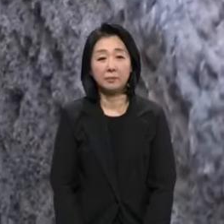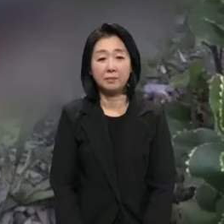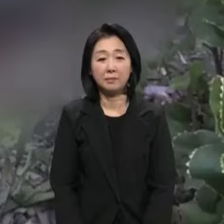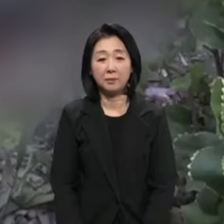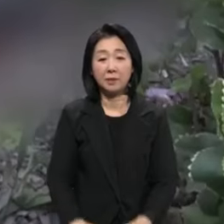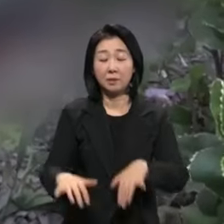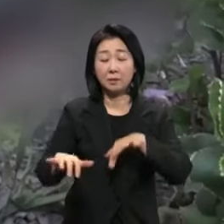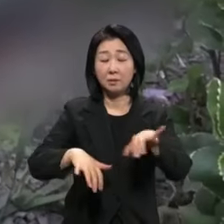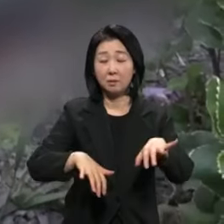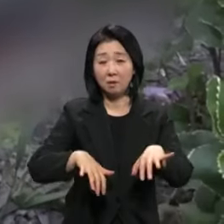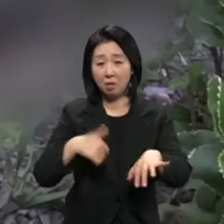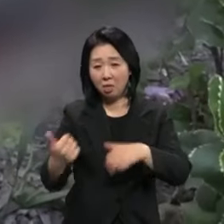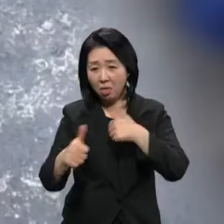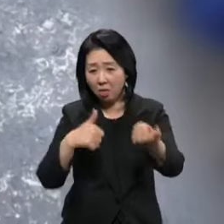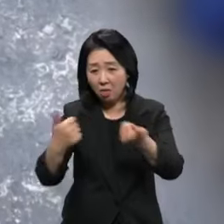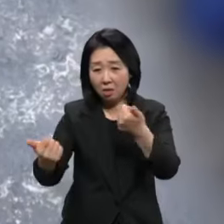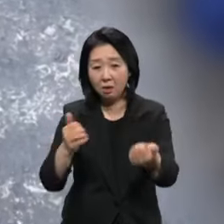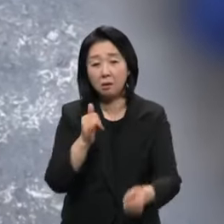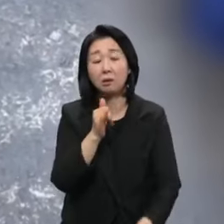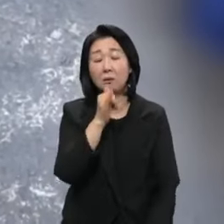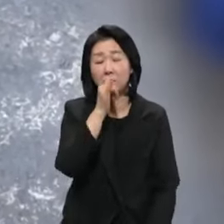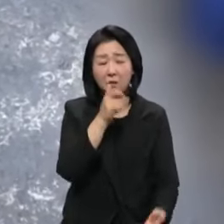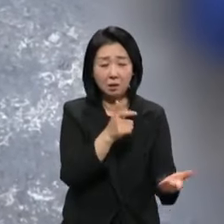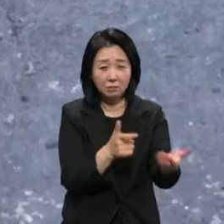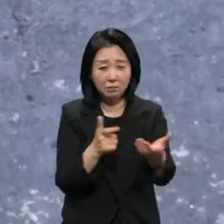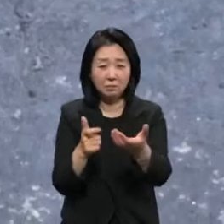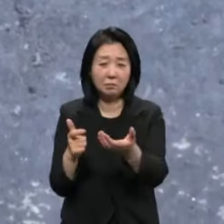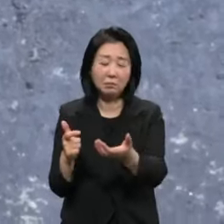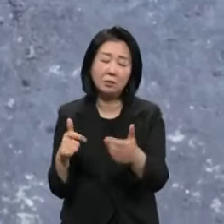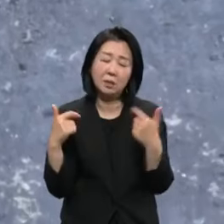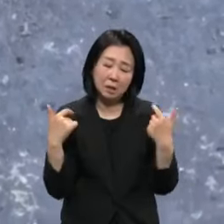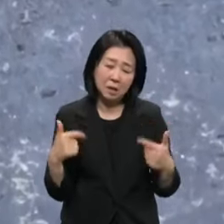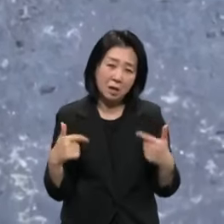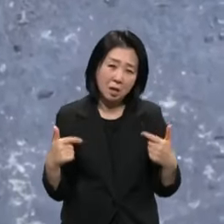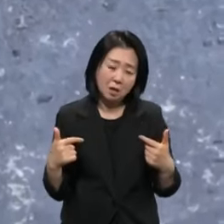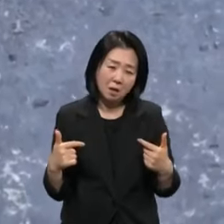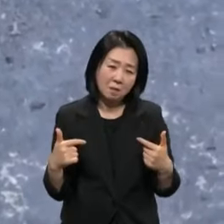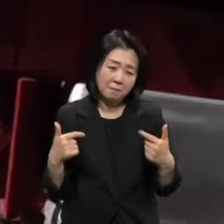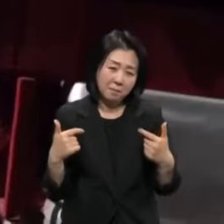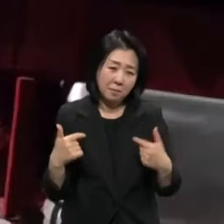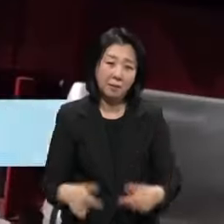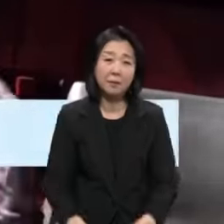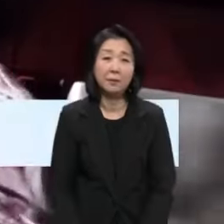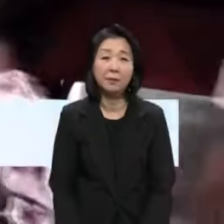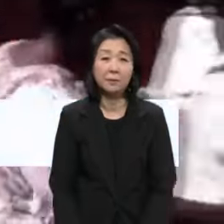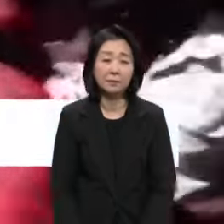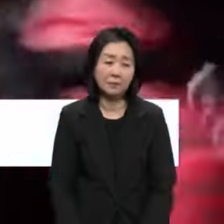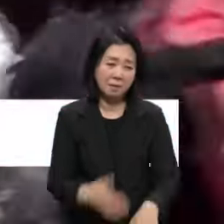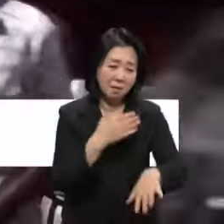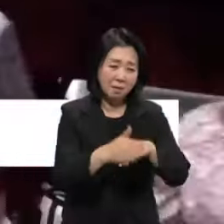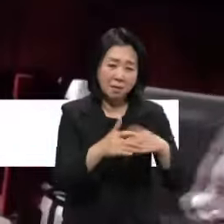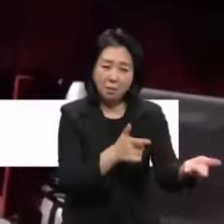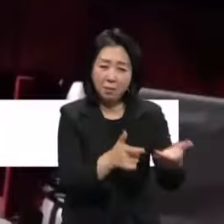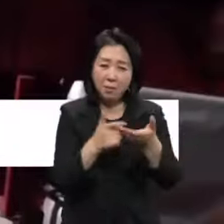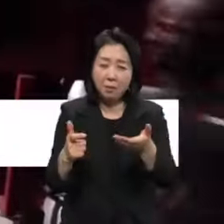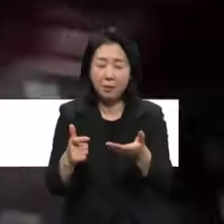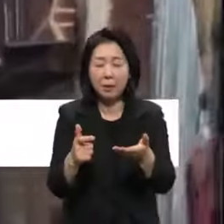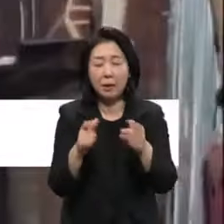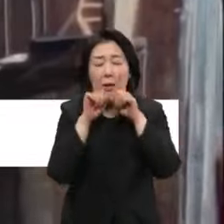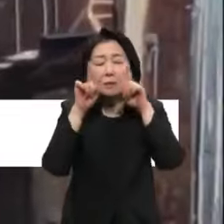길거리에 시신들이 널브러져 있습니다. 총격전은 일상이 됐습니다. 갱단 폭동으로 생지옥이 된 카리브해 섬나라